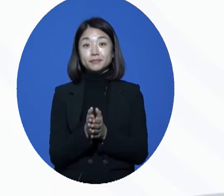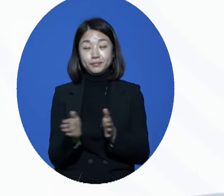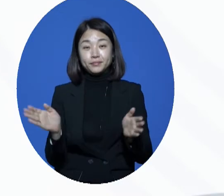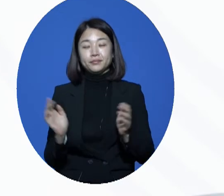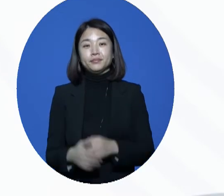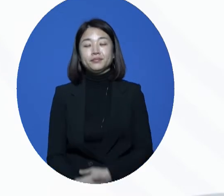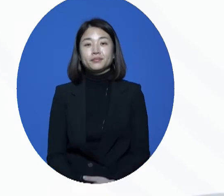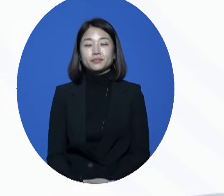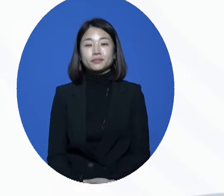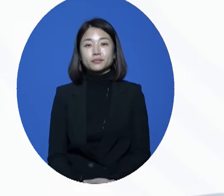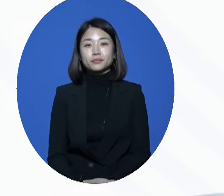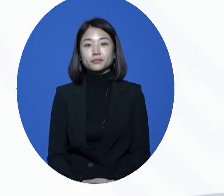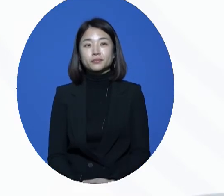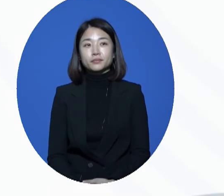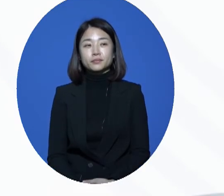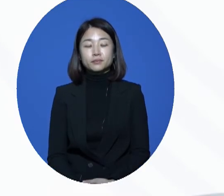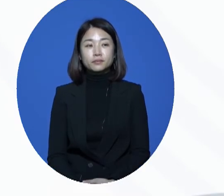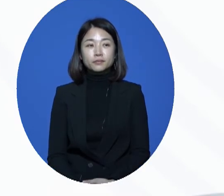시작하도록 하겠습니다.